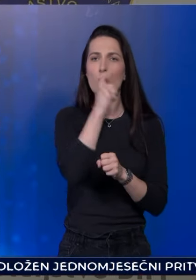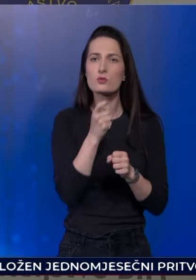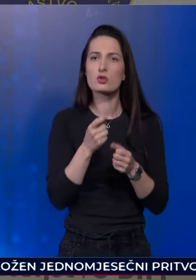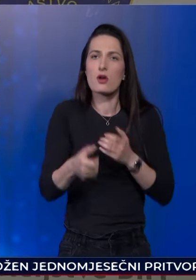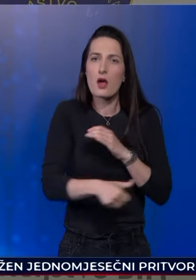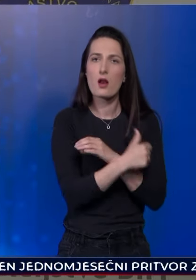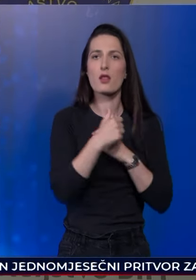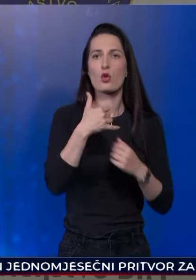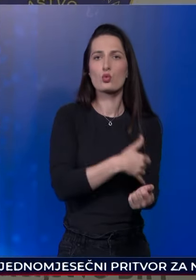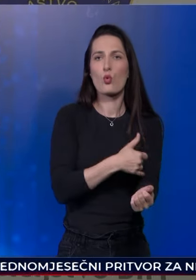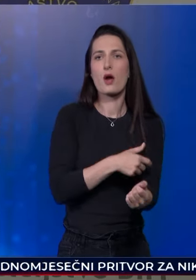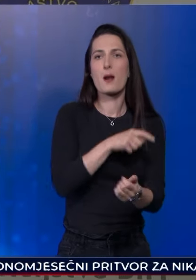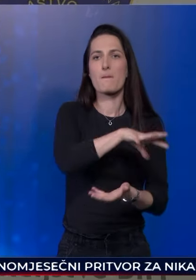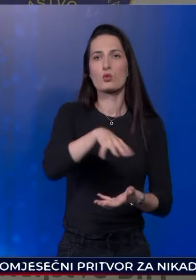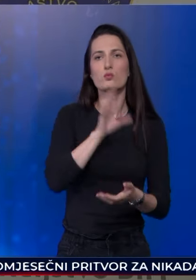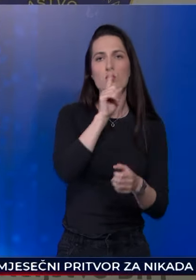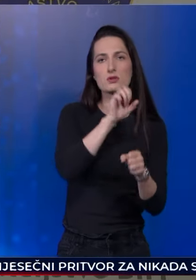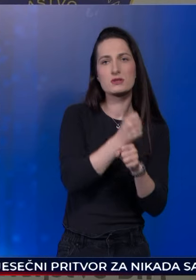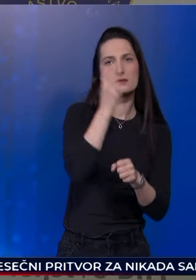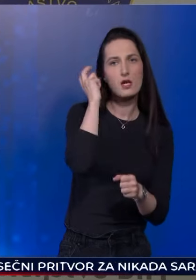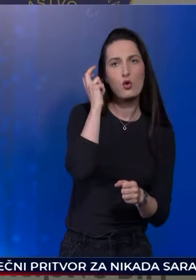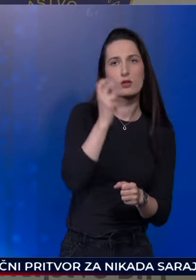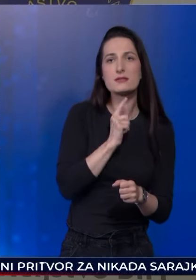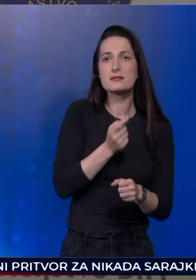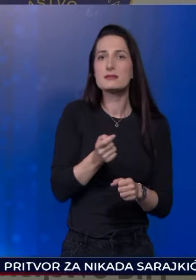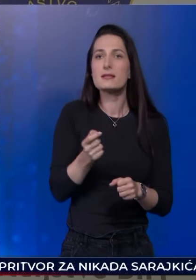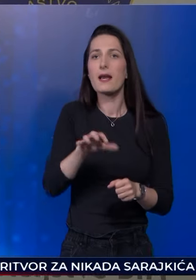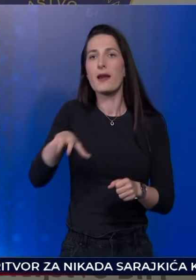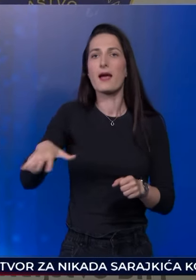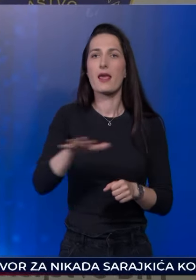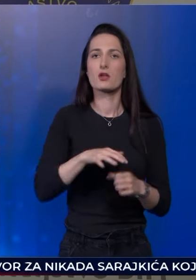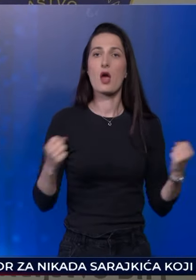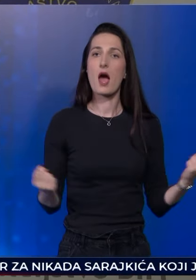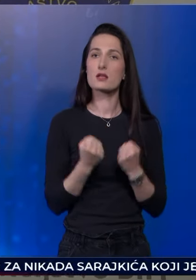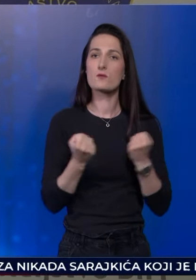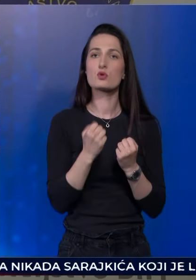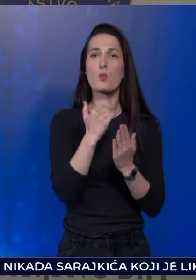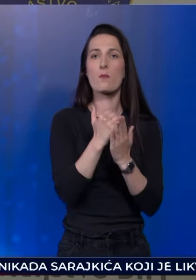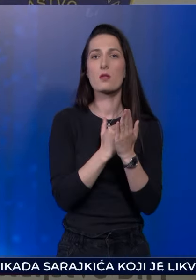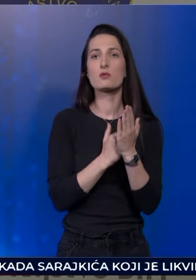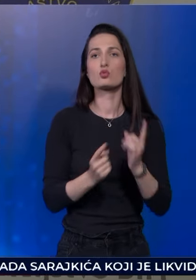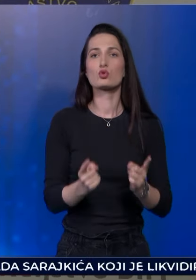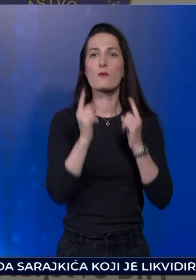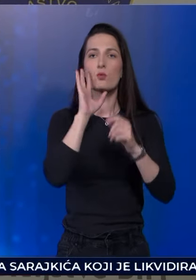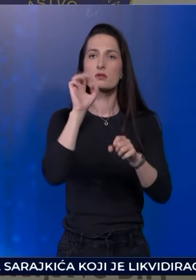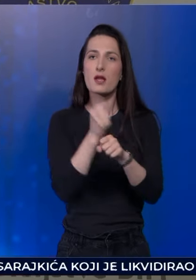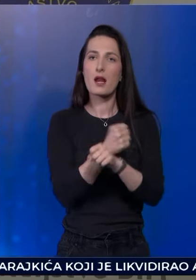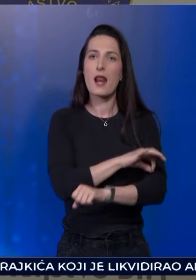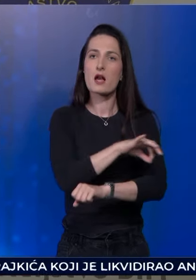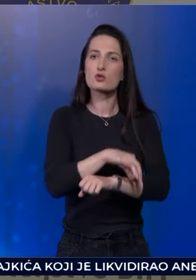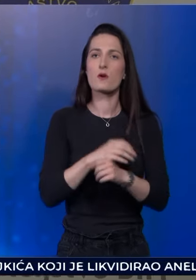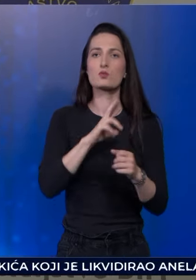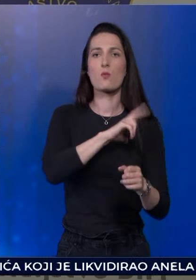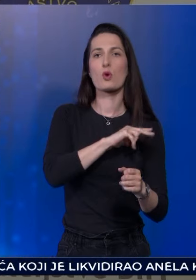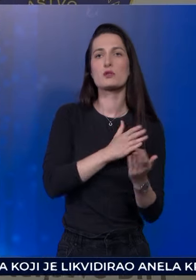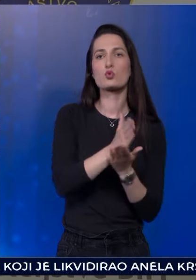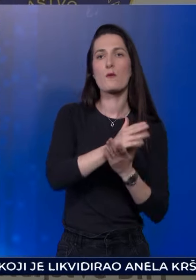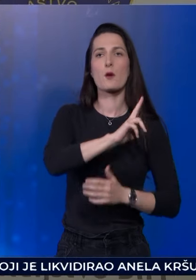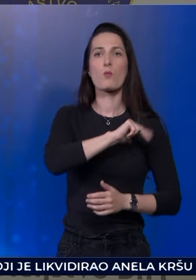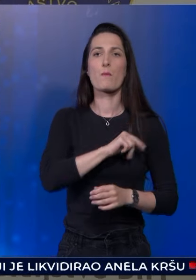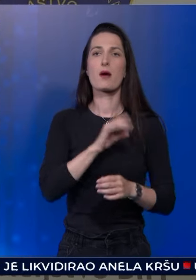zemalja regiona. Aktivnosti u predmetu tužiteljstva BiH realizirali su policijski delatnici MUP-a Republike Srpske, SIPE i drugih partnerskih